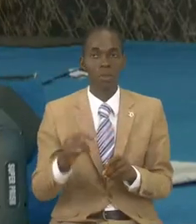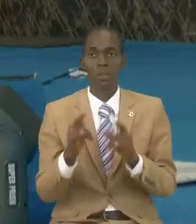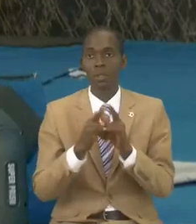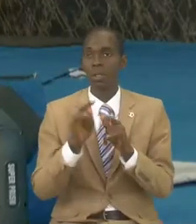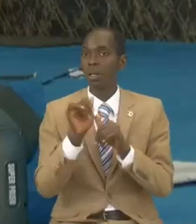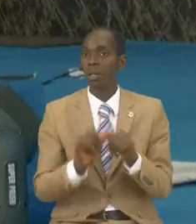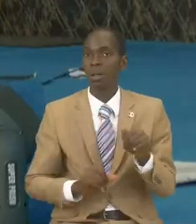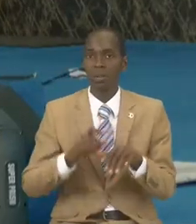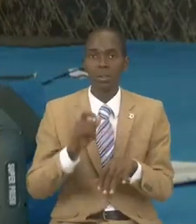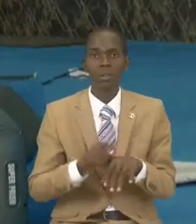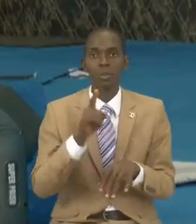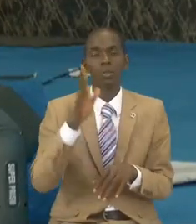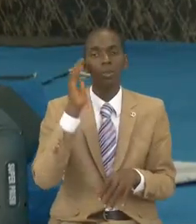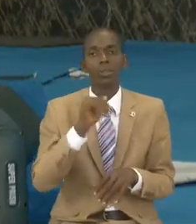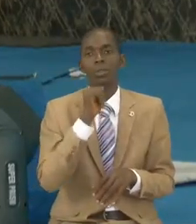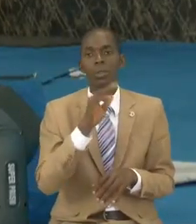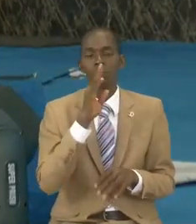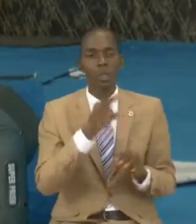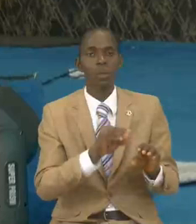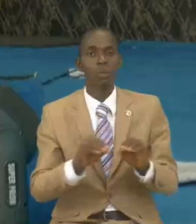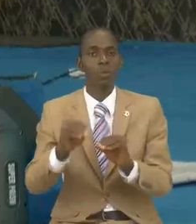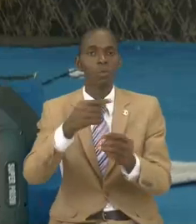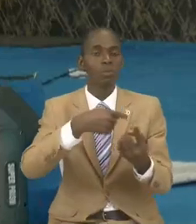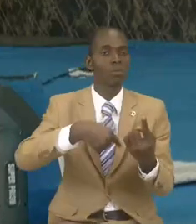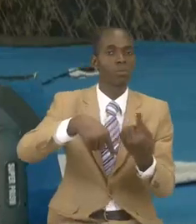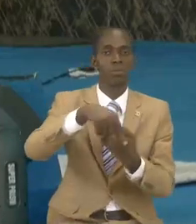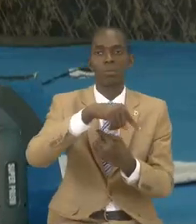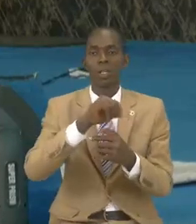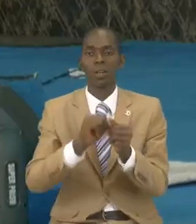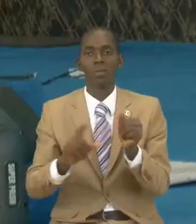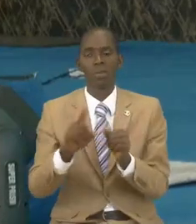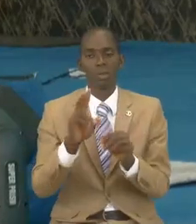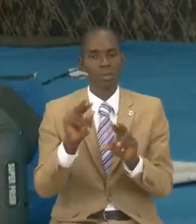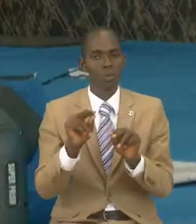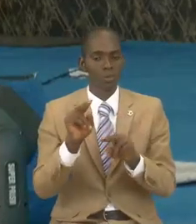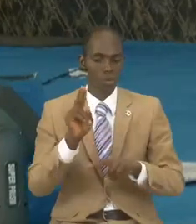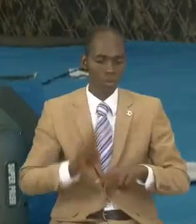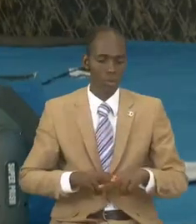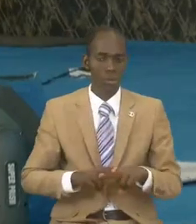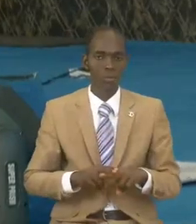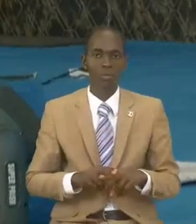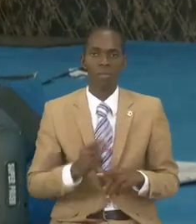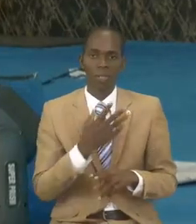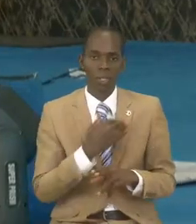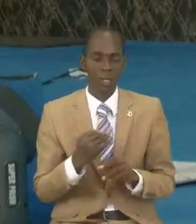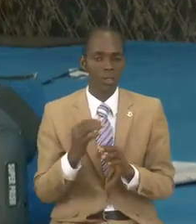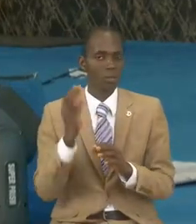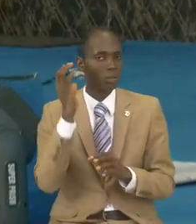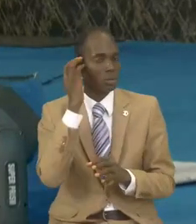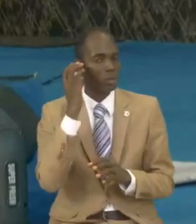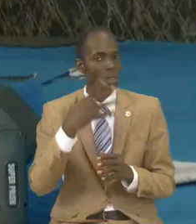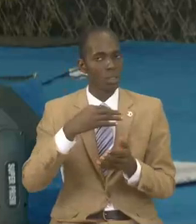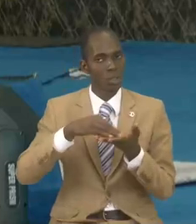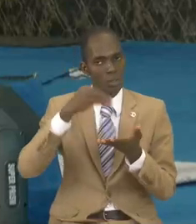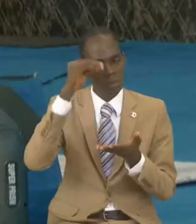tout le temps, tu ne vas pas te balader dans la cour, dans le lieu de la retraite. Tu dois t'asseoir, recevoir. Tu